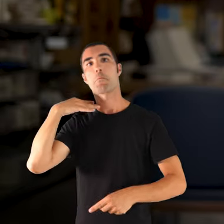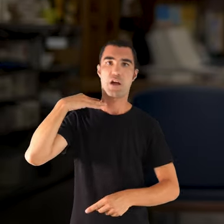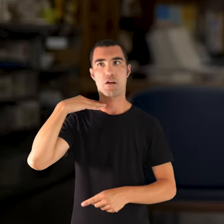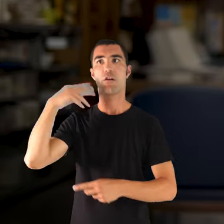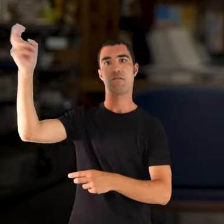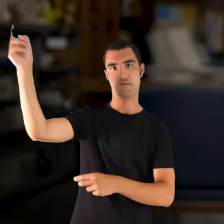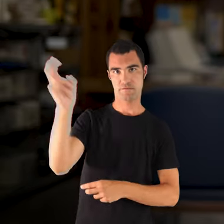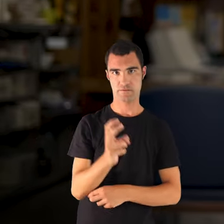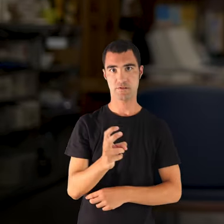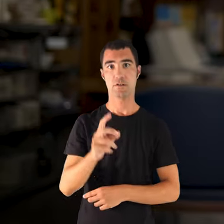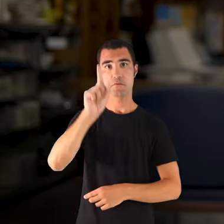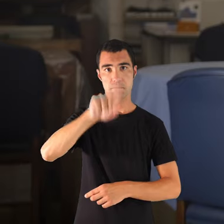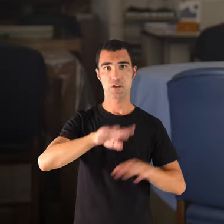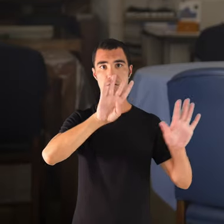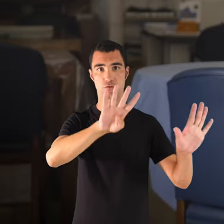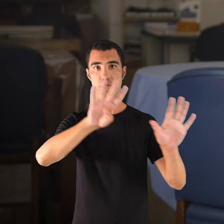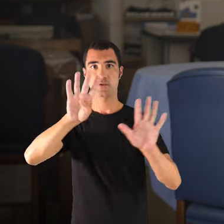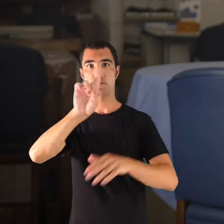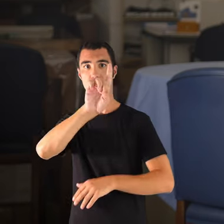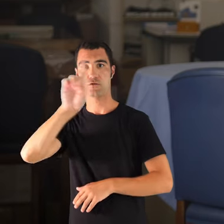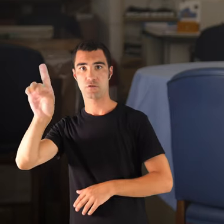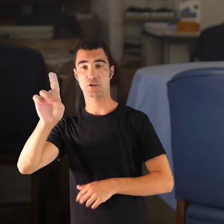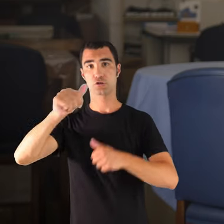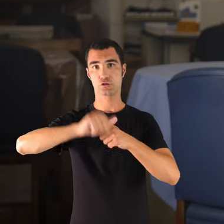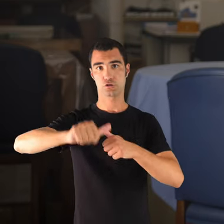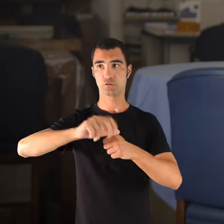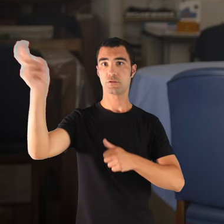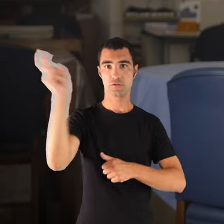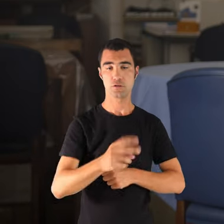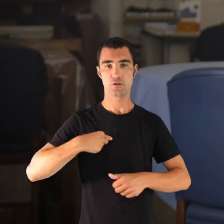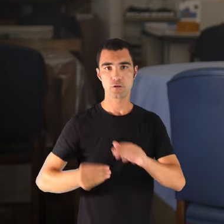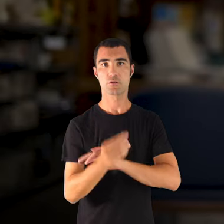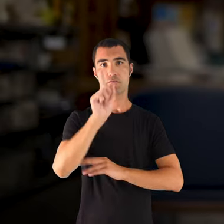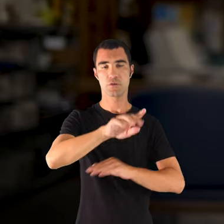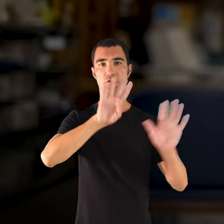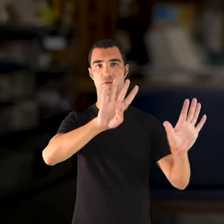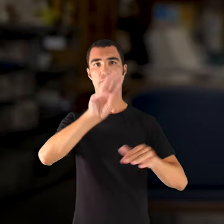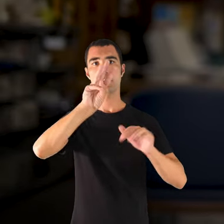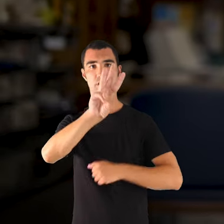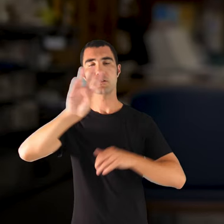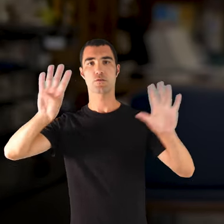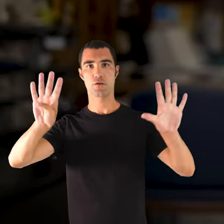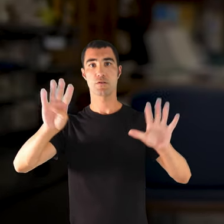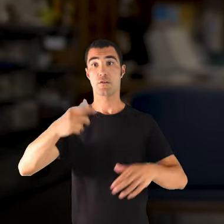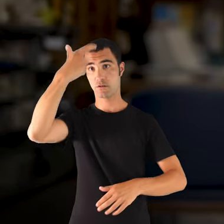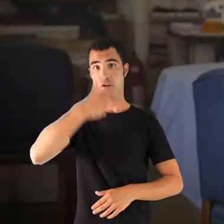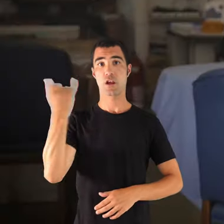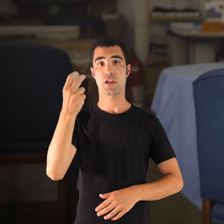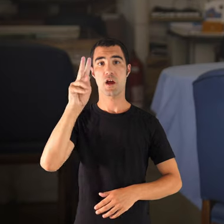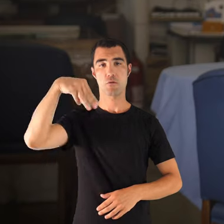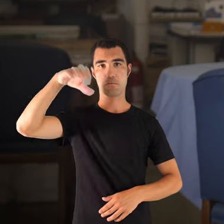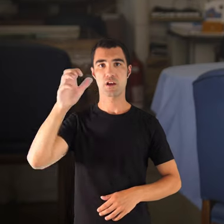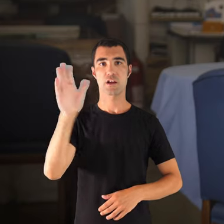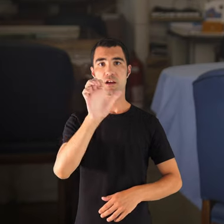l'any 1911 arribaren a Solla, vaig néixer el 20 de novembre 1939. Jaume Assenyat i en part. Se